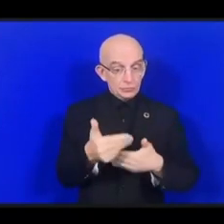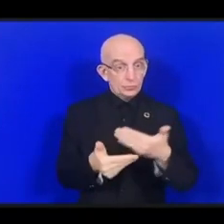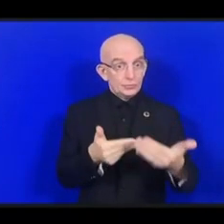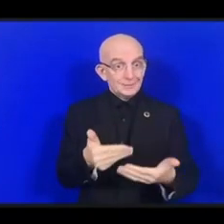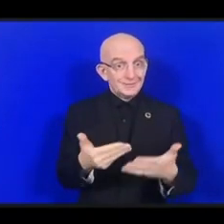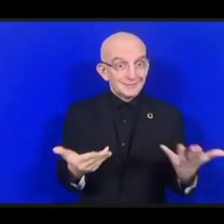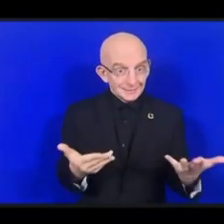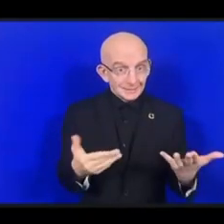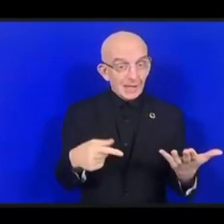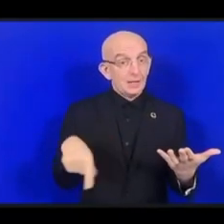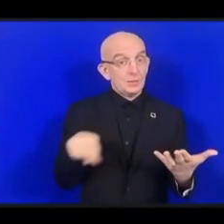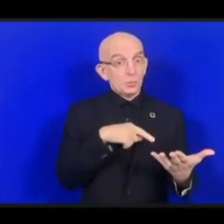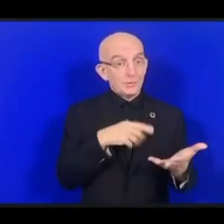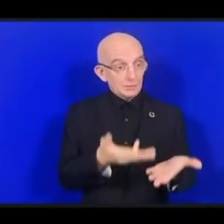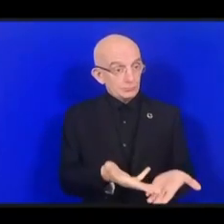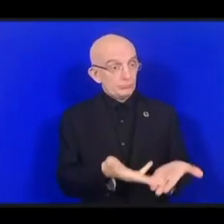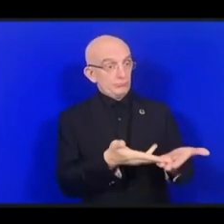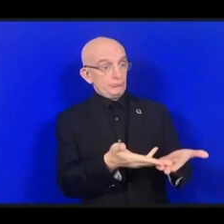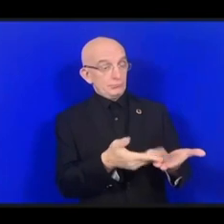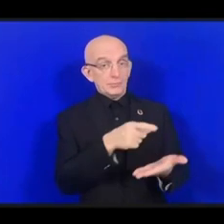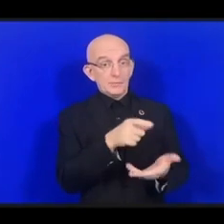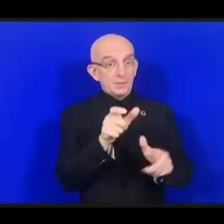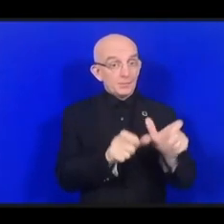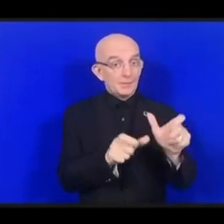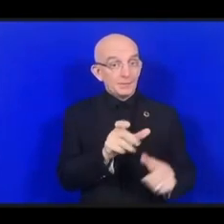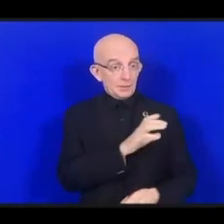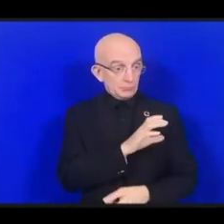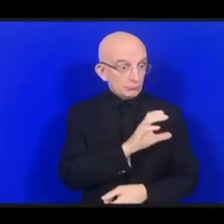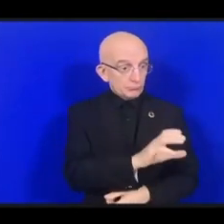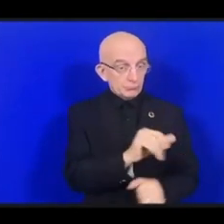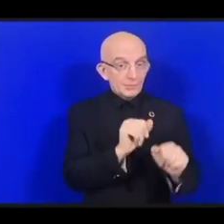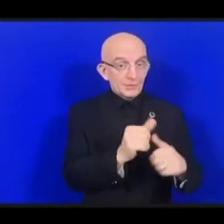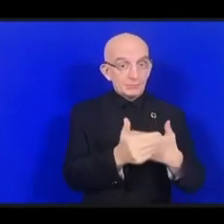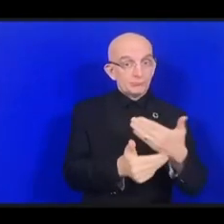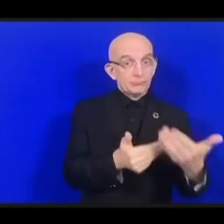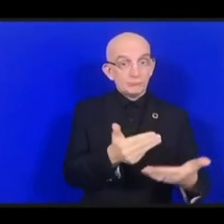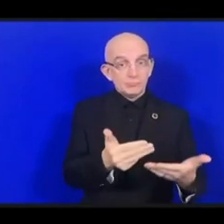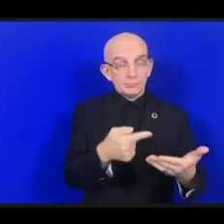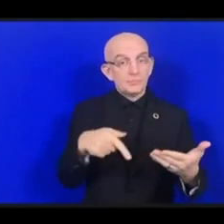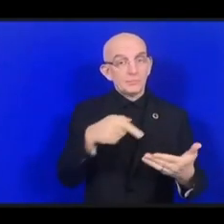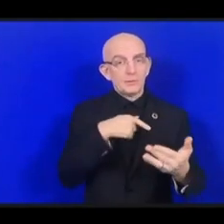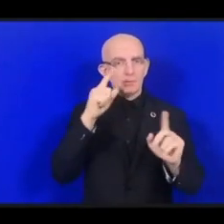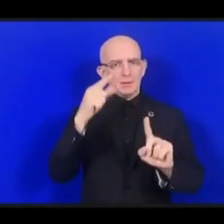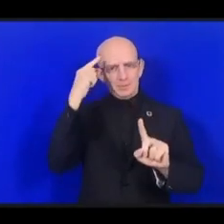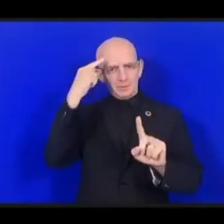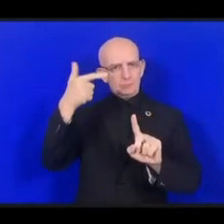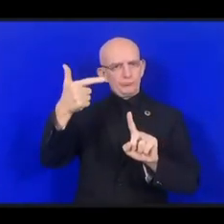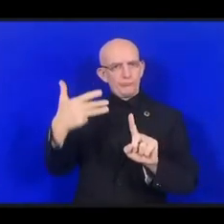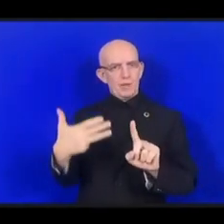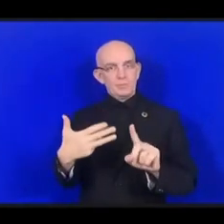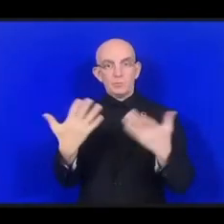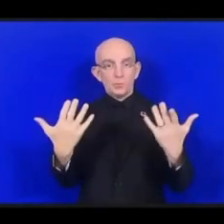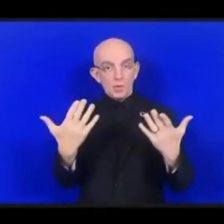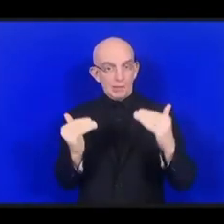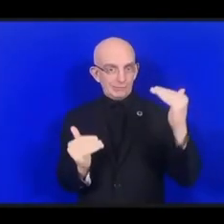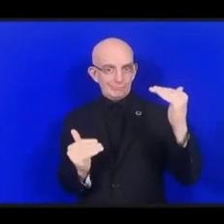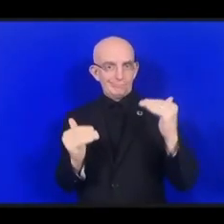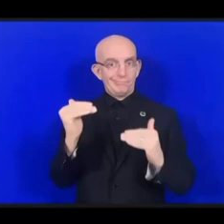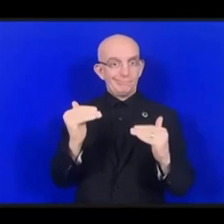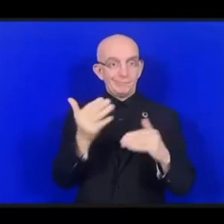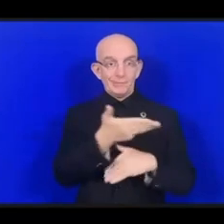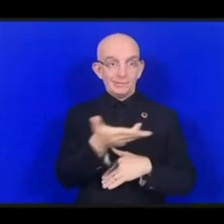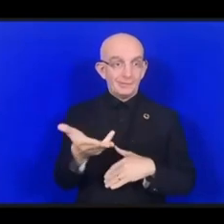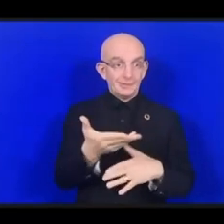و شاء الحوار الضروري من اجل